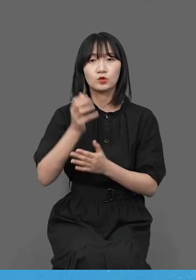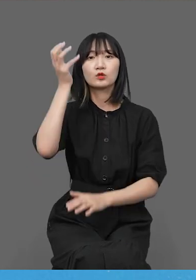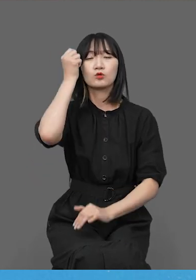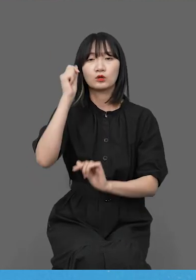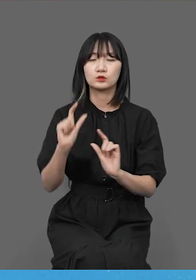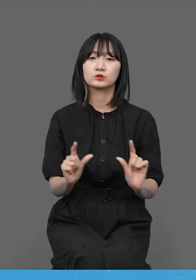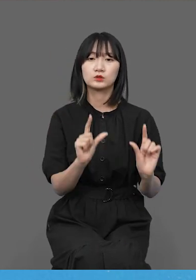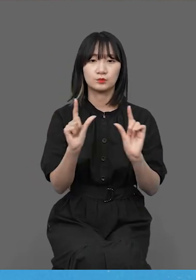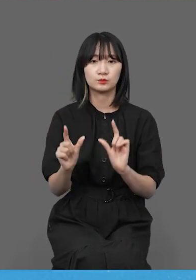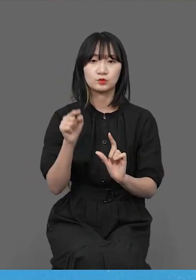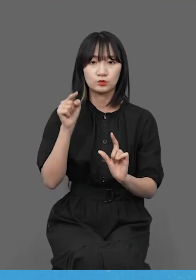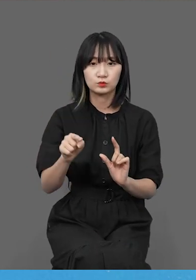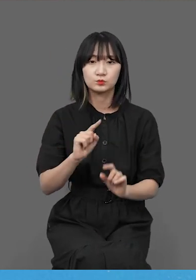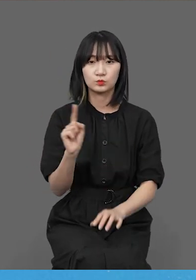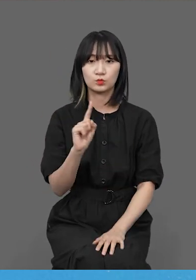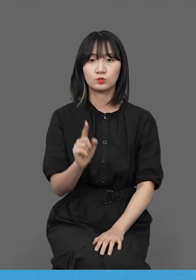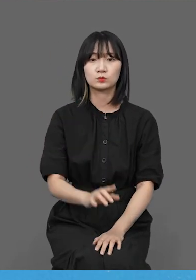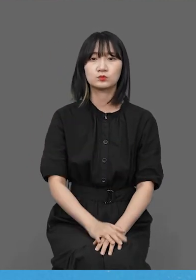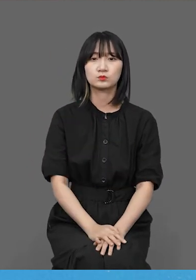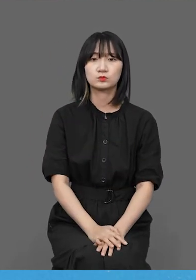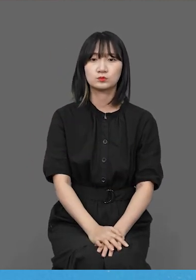삶, 그것은 바로